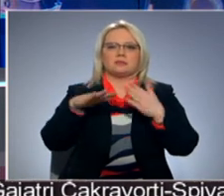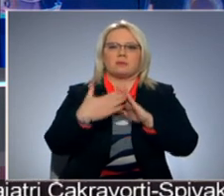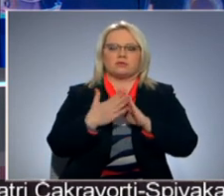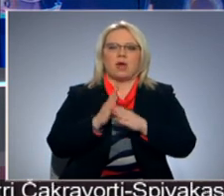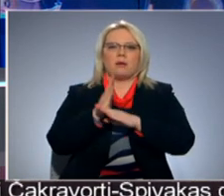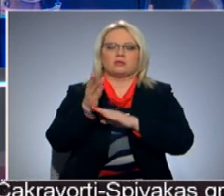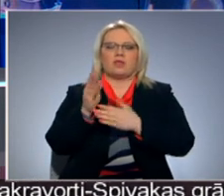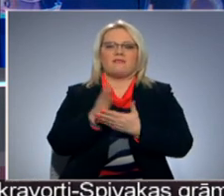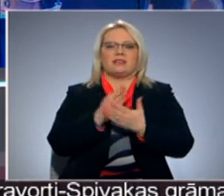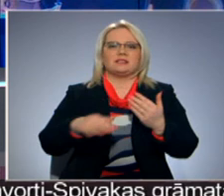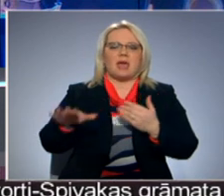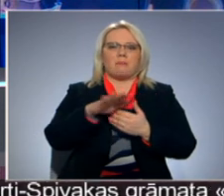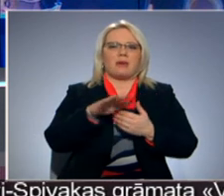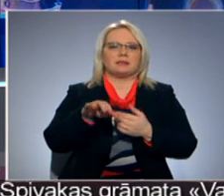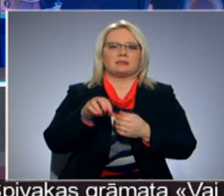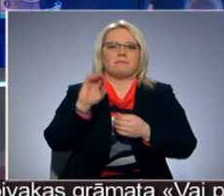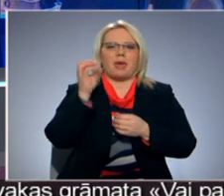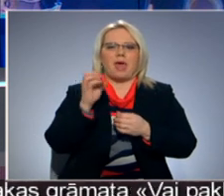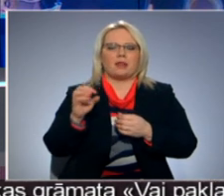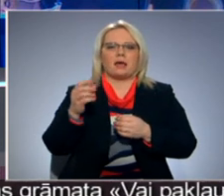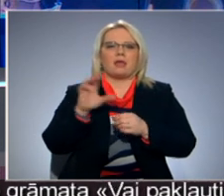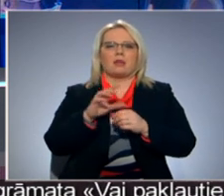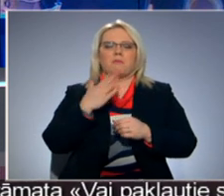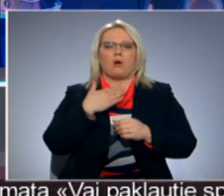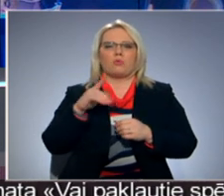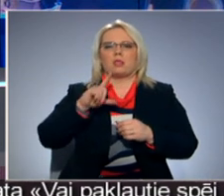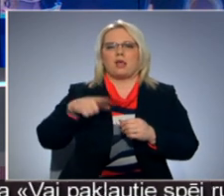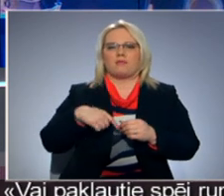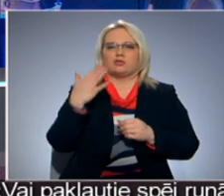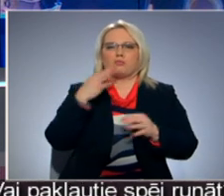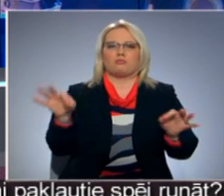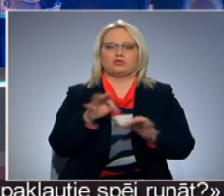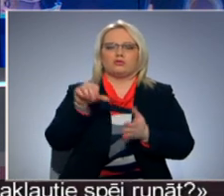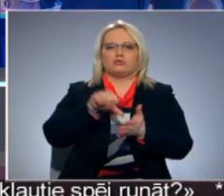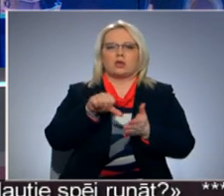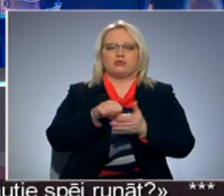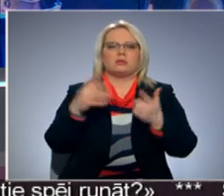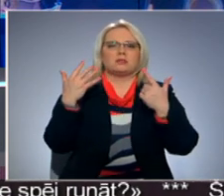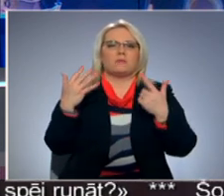apciemot vidzemes baudot gan latviešu gan ārzemju mūziķu uzstāšanās septiņos